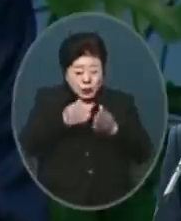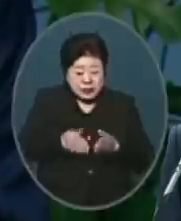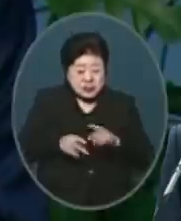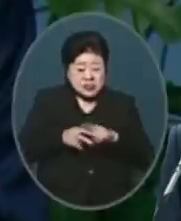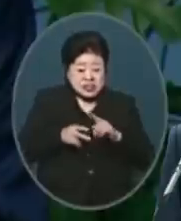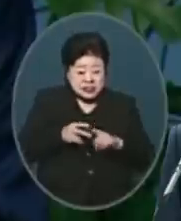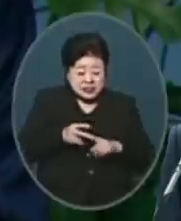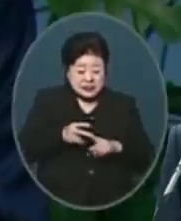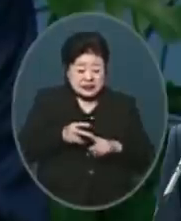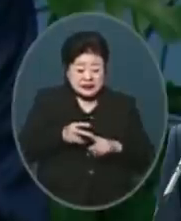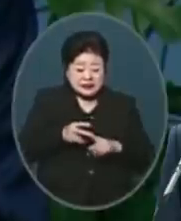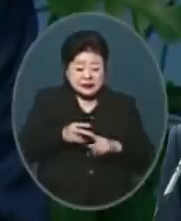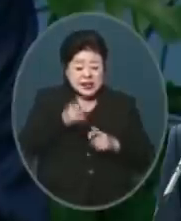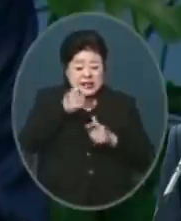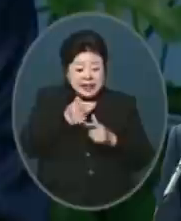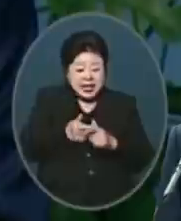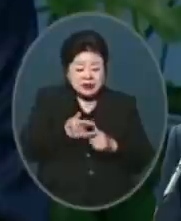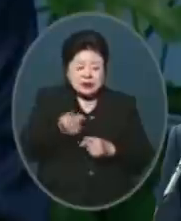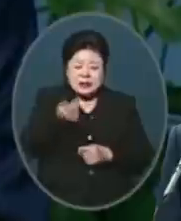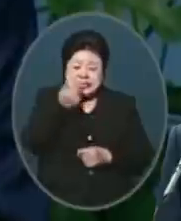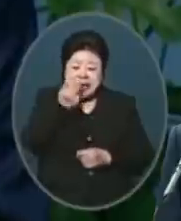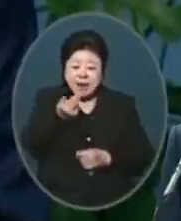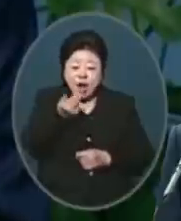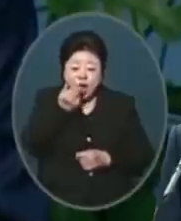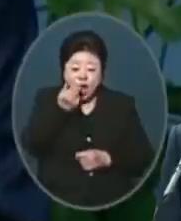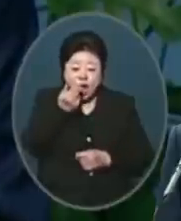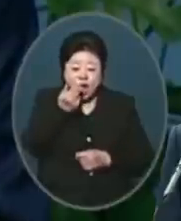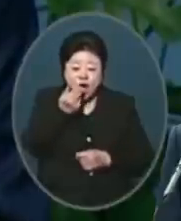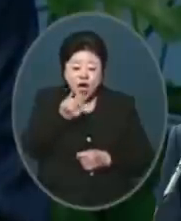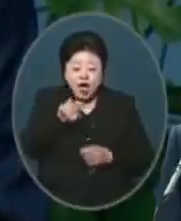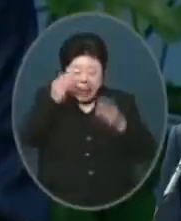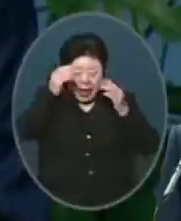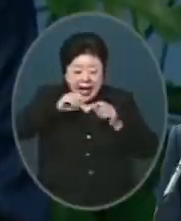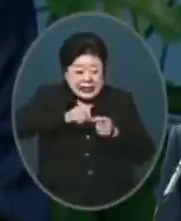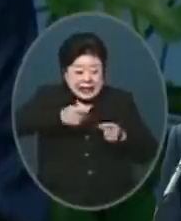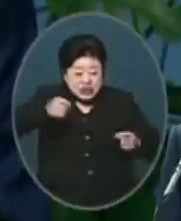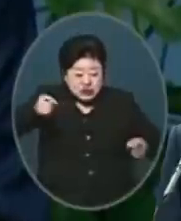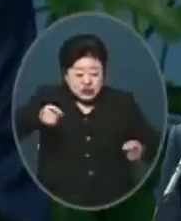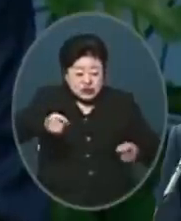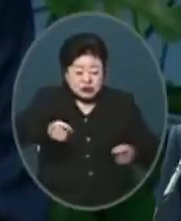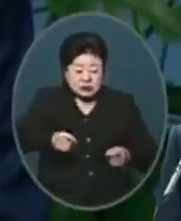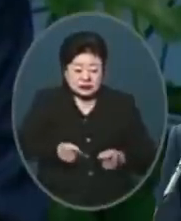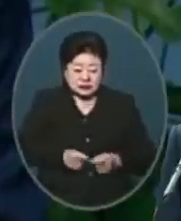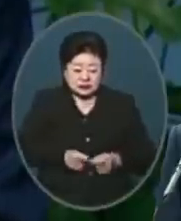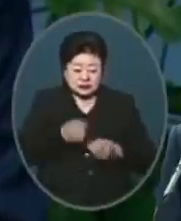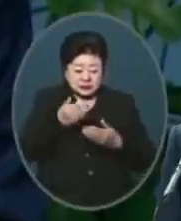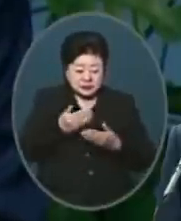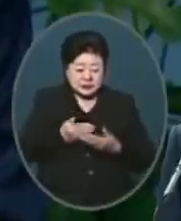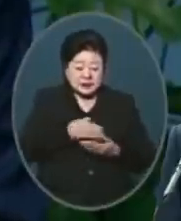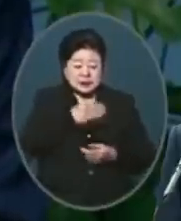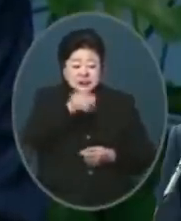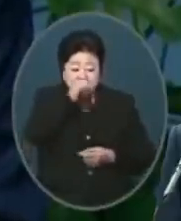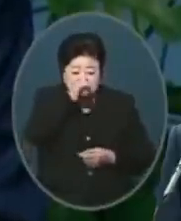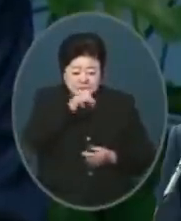통해서 예수님의 생명의 탯줄을 통해 여러분과 연결되어 있습니다.